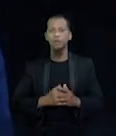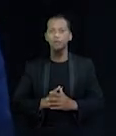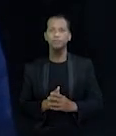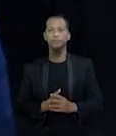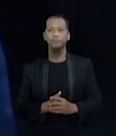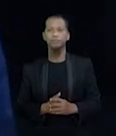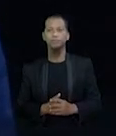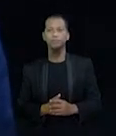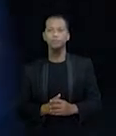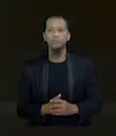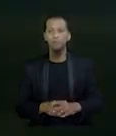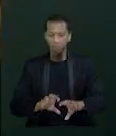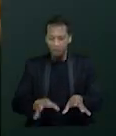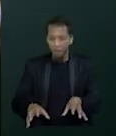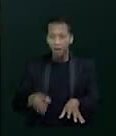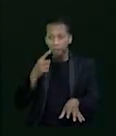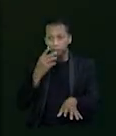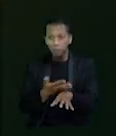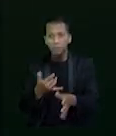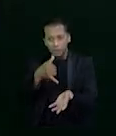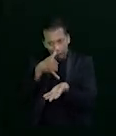BB sebanyak 2 kg sabu